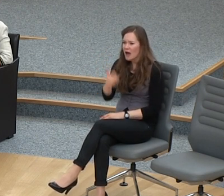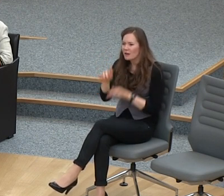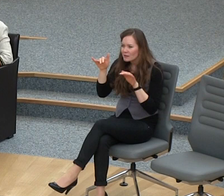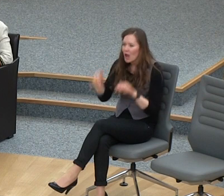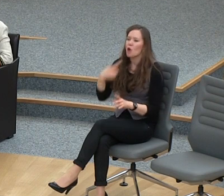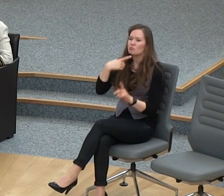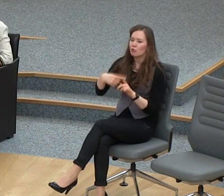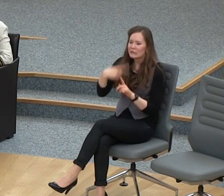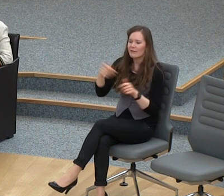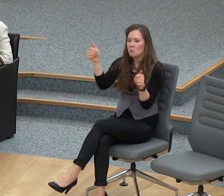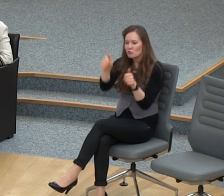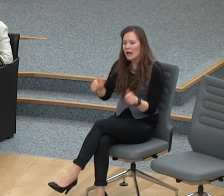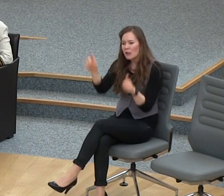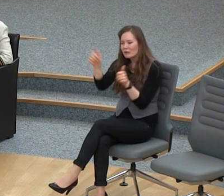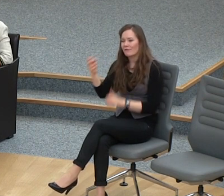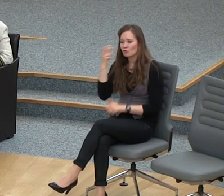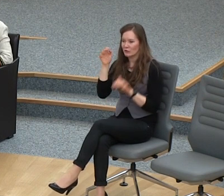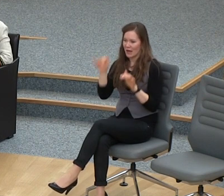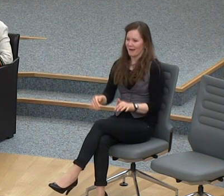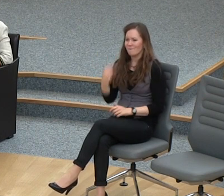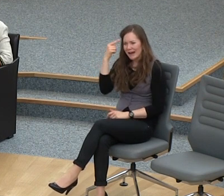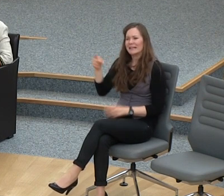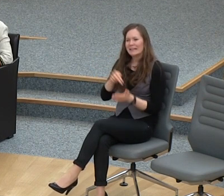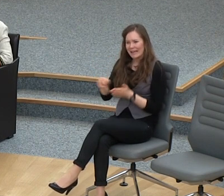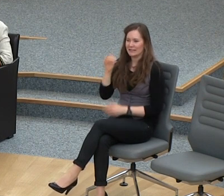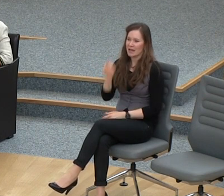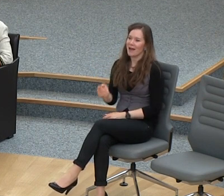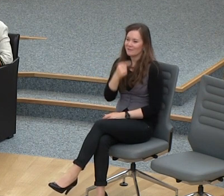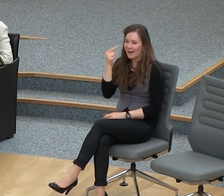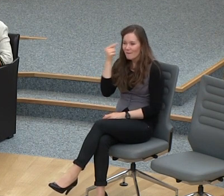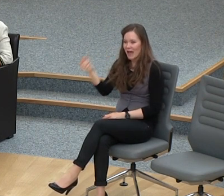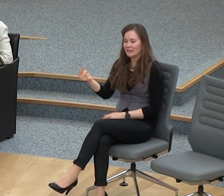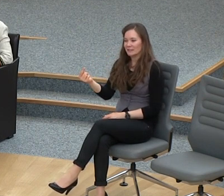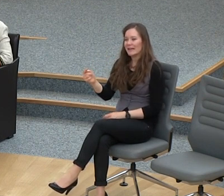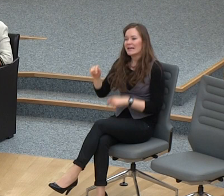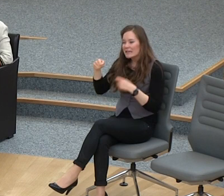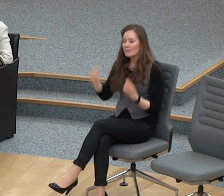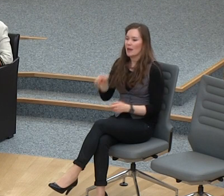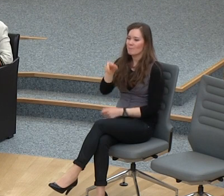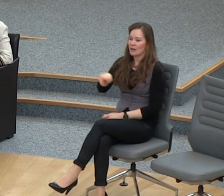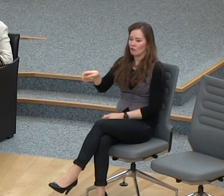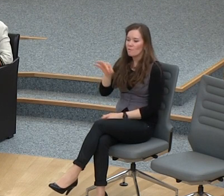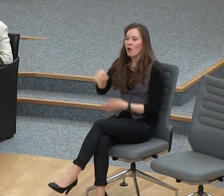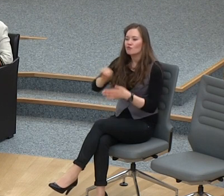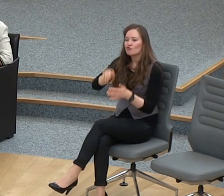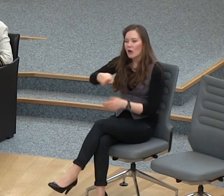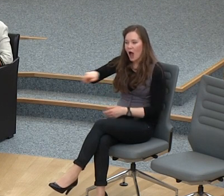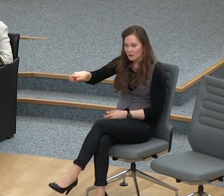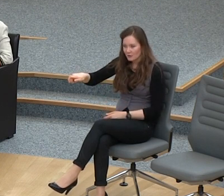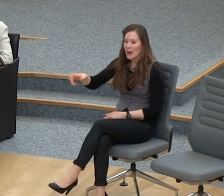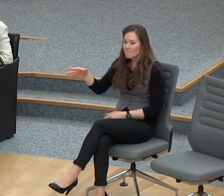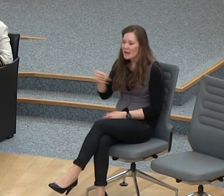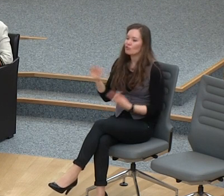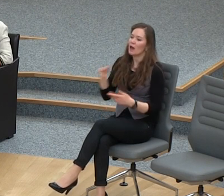positive Modellversuche und wir wissen, dass es geht und wir wissen, dass es Menschen, den Schülerinnen und Schülern mit